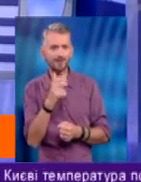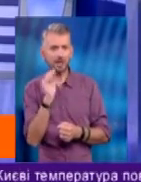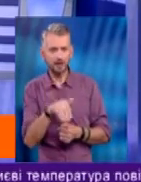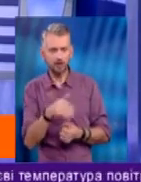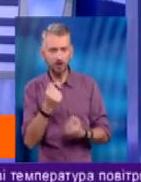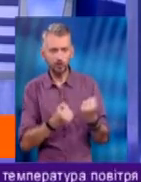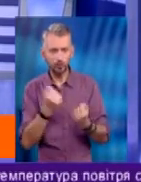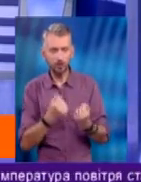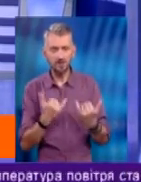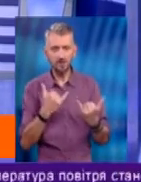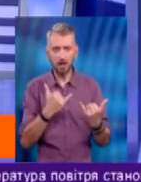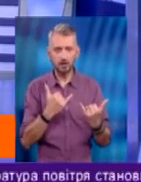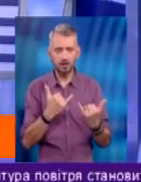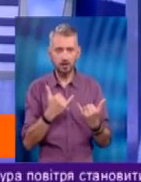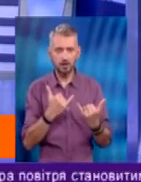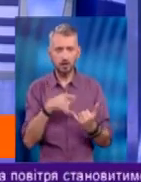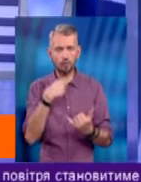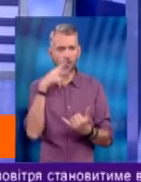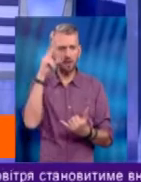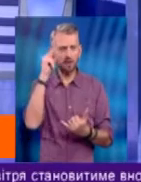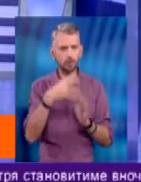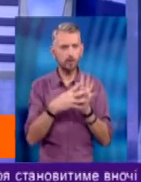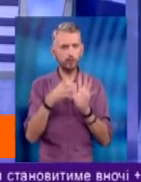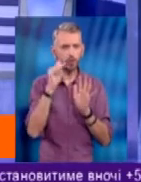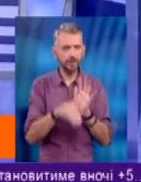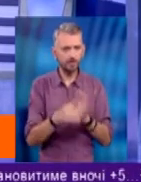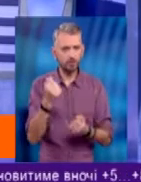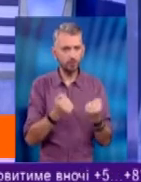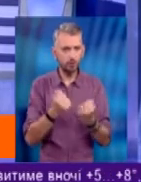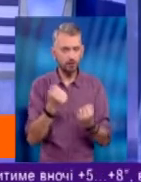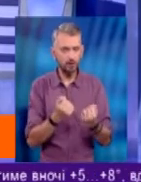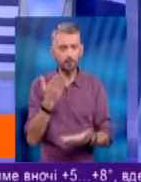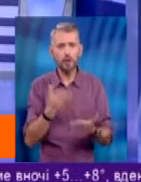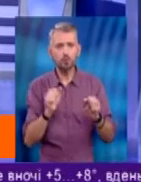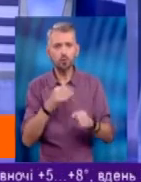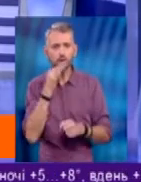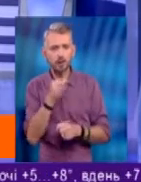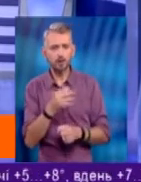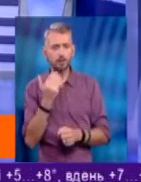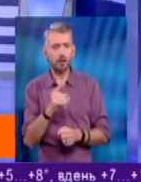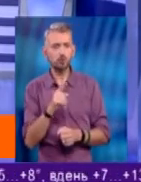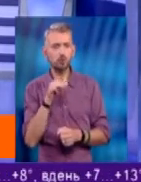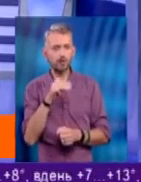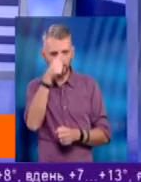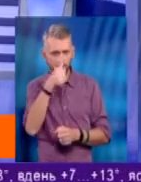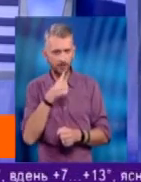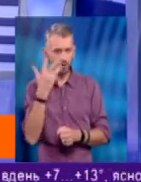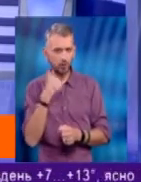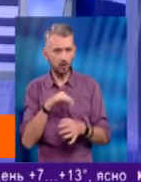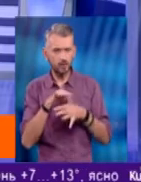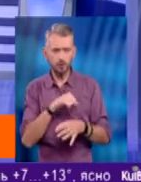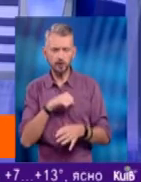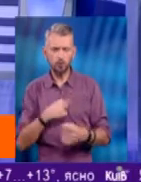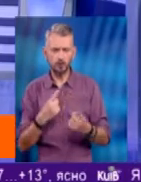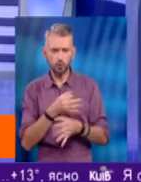тисяч автомобілів. Зараз вони вже називають цифру там 900 тисяч автомобілів. Якщо можу сказати вам, що на травень місяць, коли ми вели саму велику